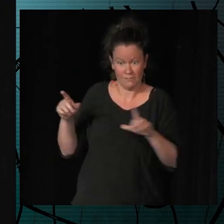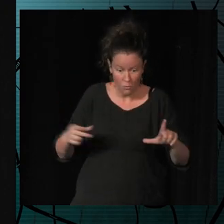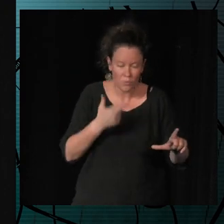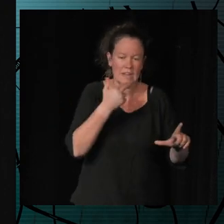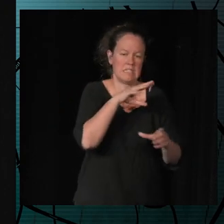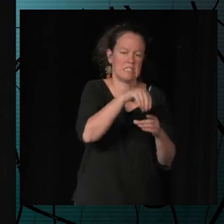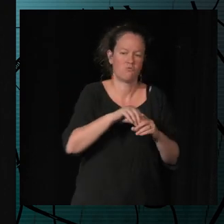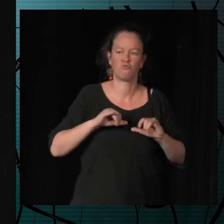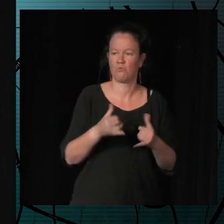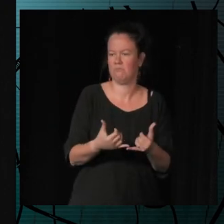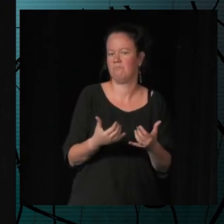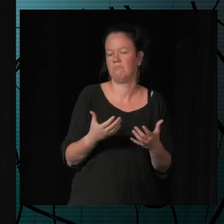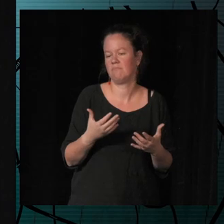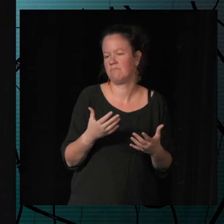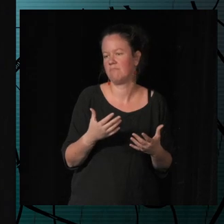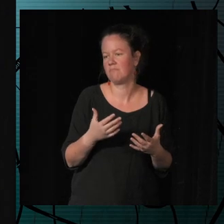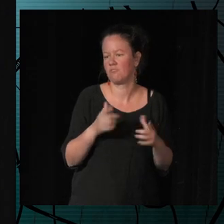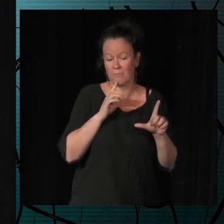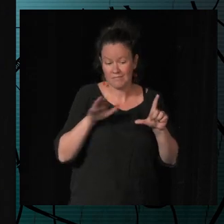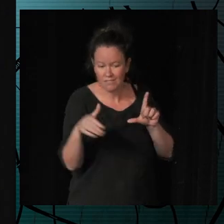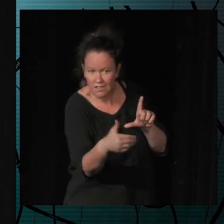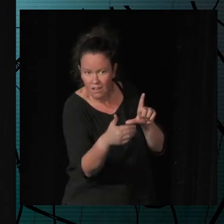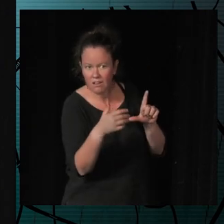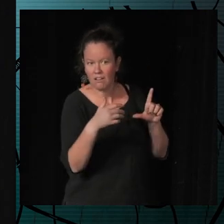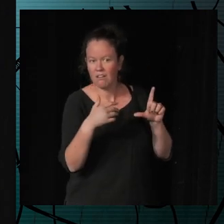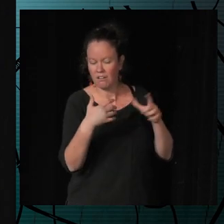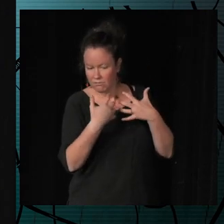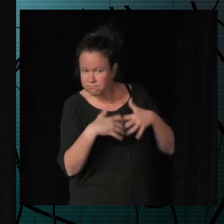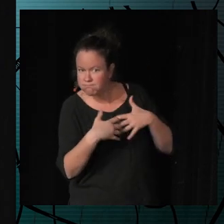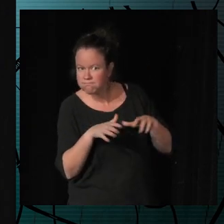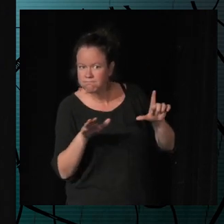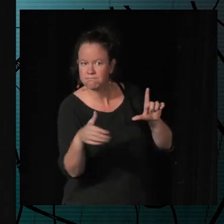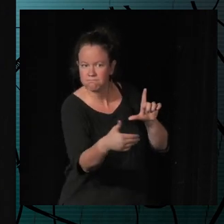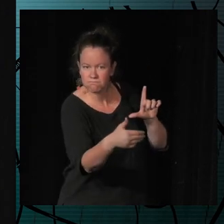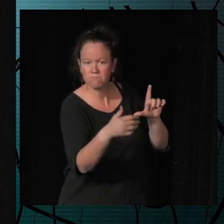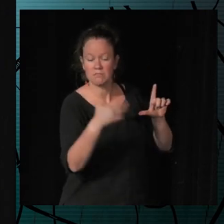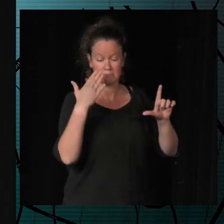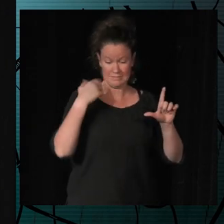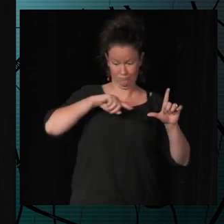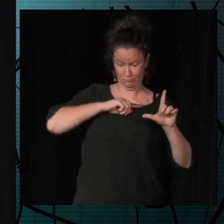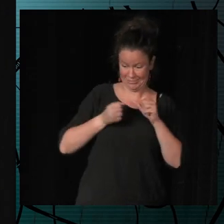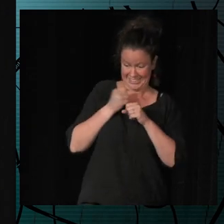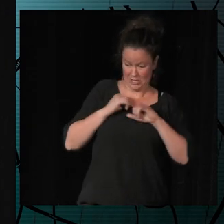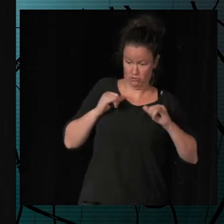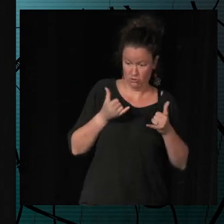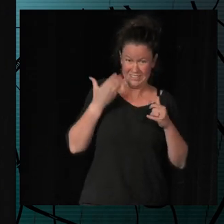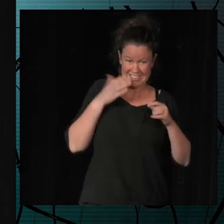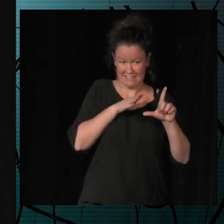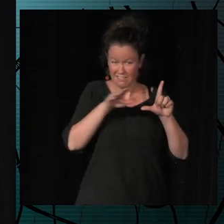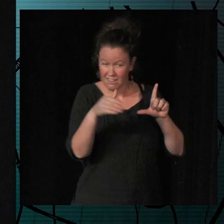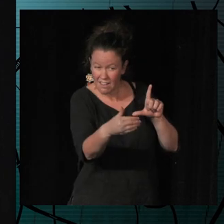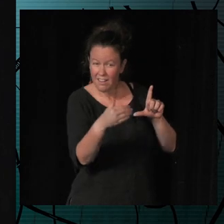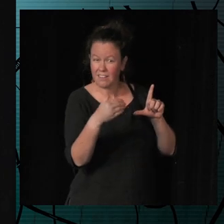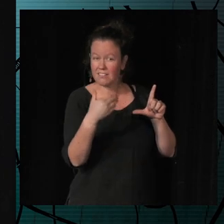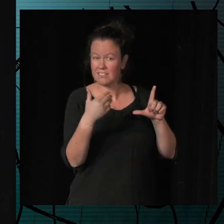partie de ces mécaniques en en sous-marin qui qui tourn c'estàd savoir exploiter un moteur une un